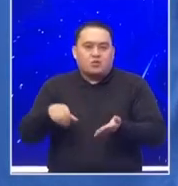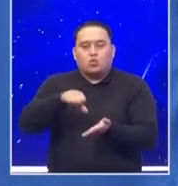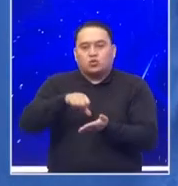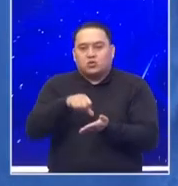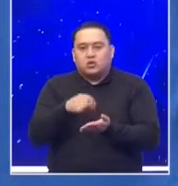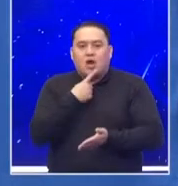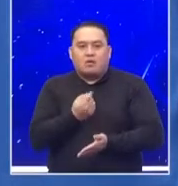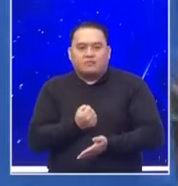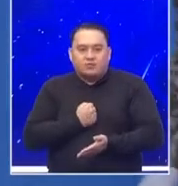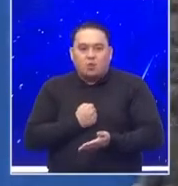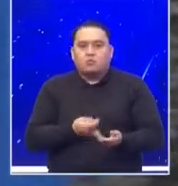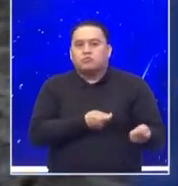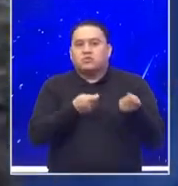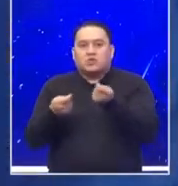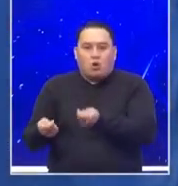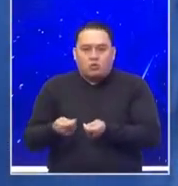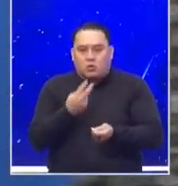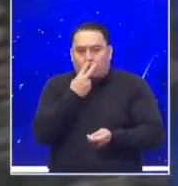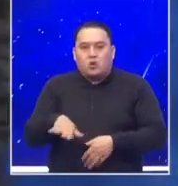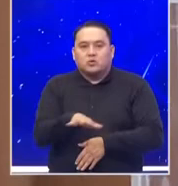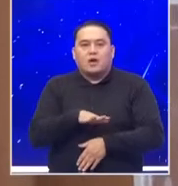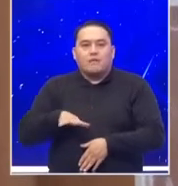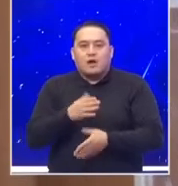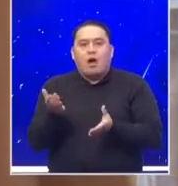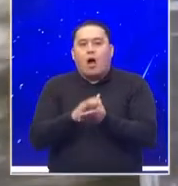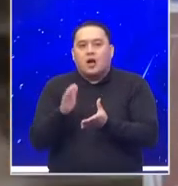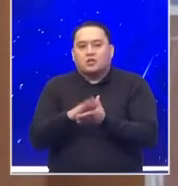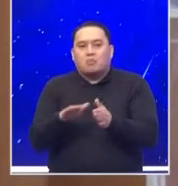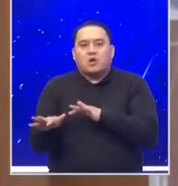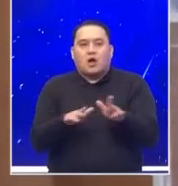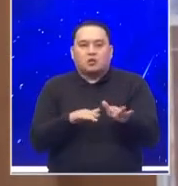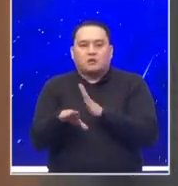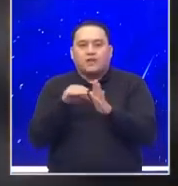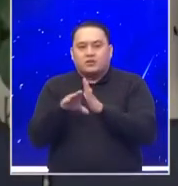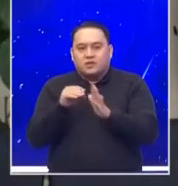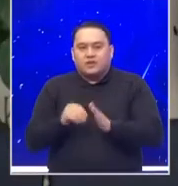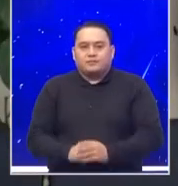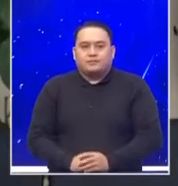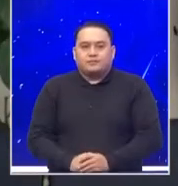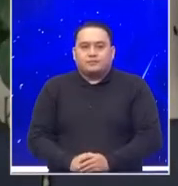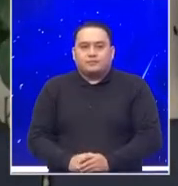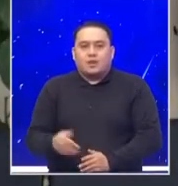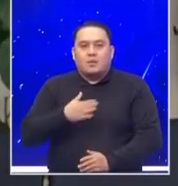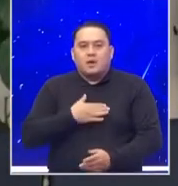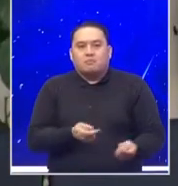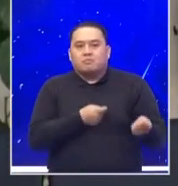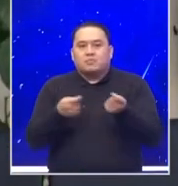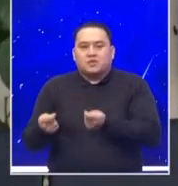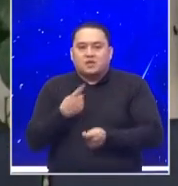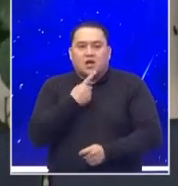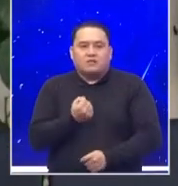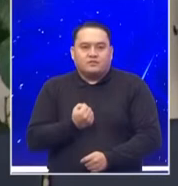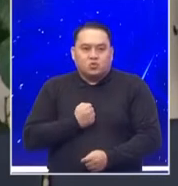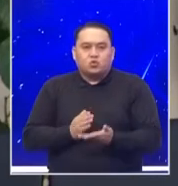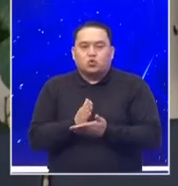солдат срочной службы привезли на один собирательных пунктов для ознакомления с процедурой голосования мы привезли часть солдат срочной